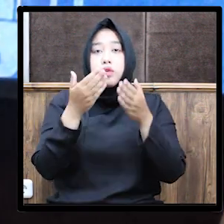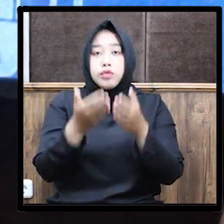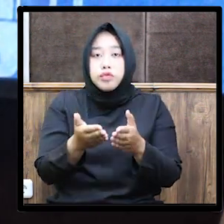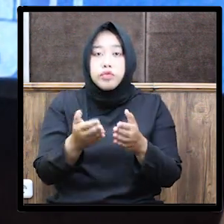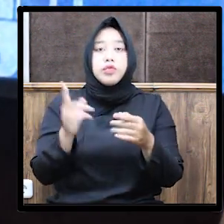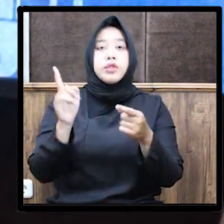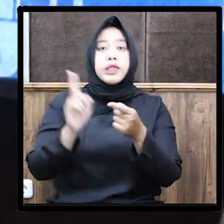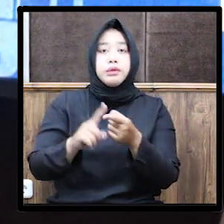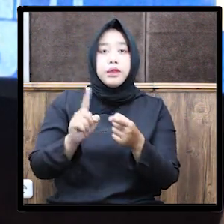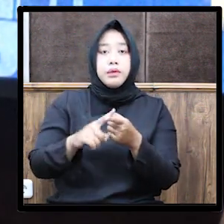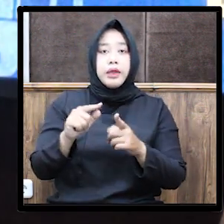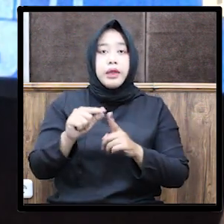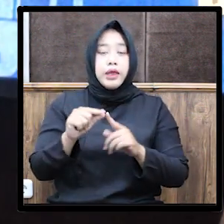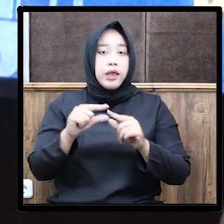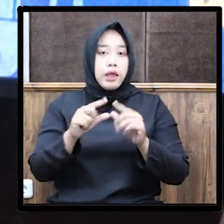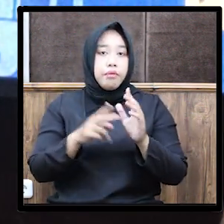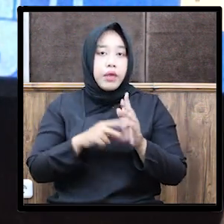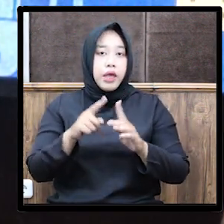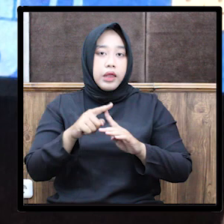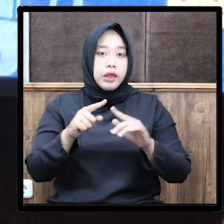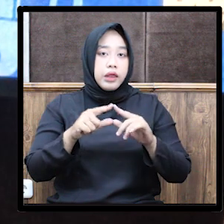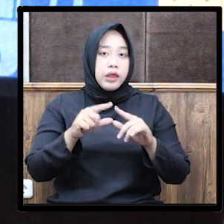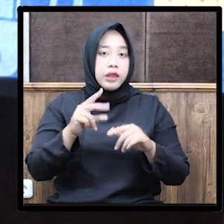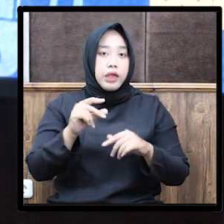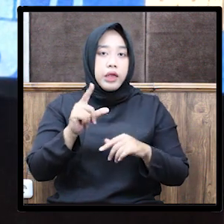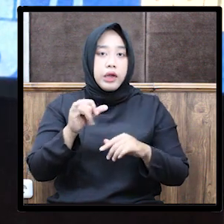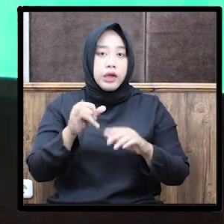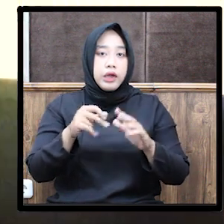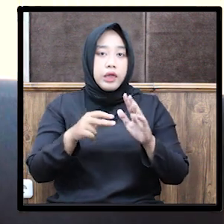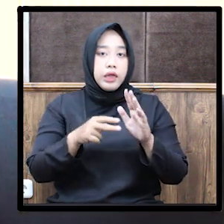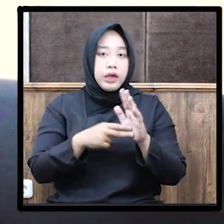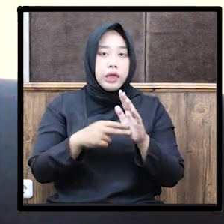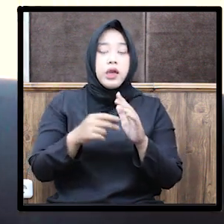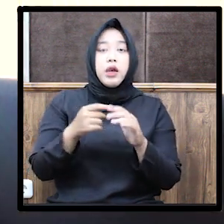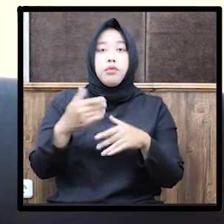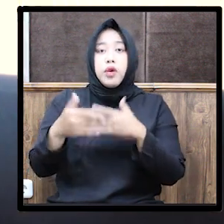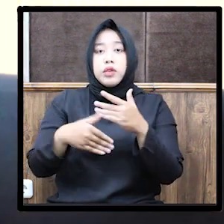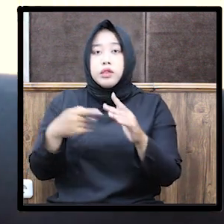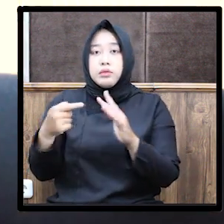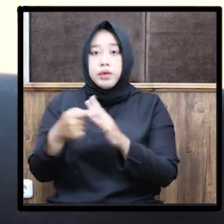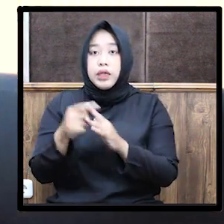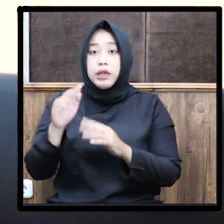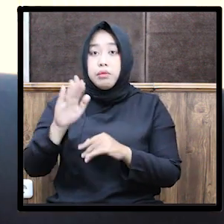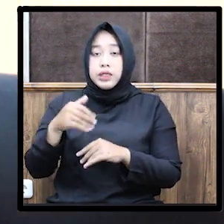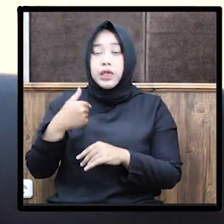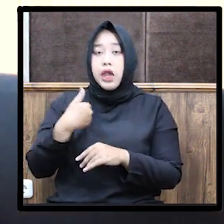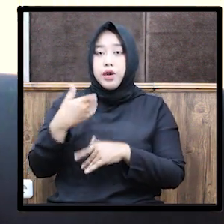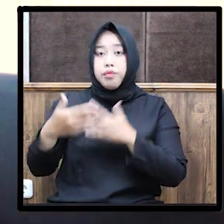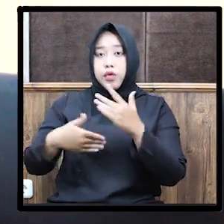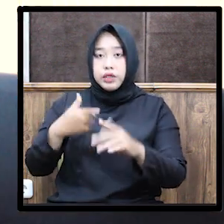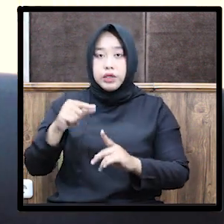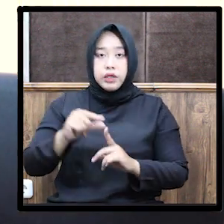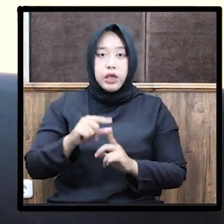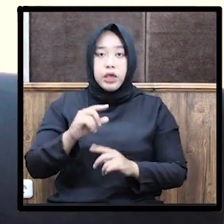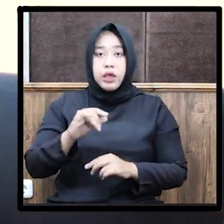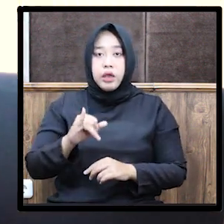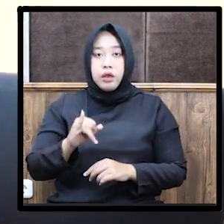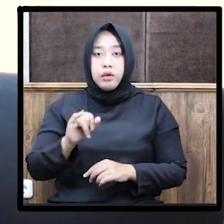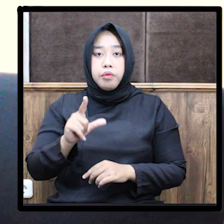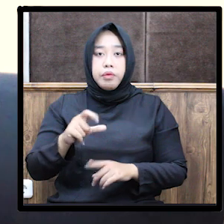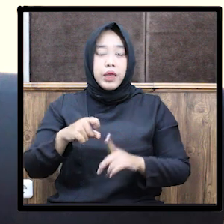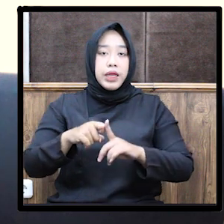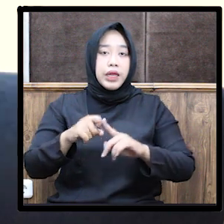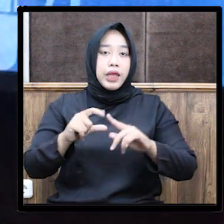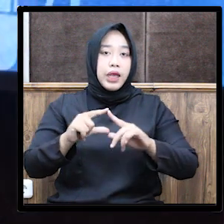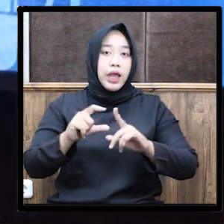ragam disabilitas itu sangat penting bagi teman-teman pantarleh. Itu catatan buat teman-teman yang akan melakukan proses